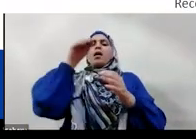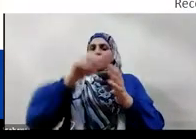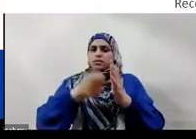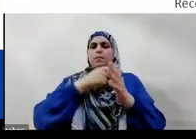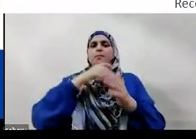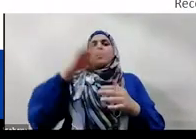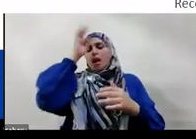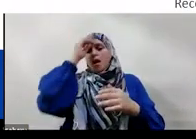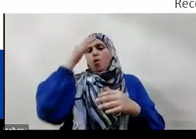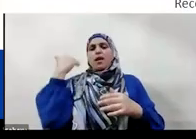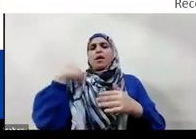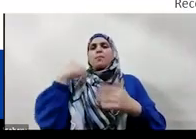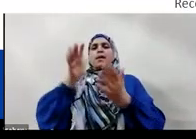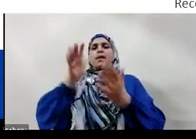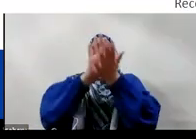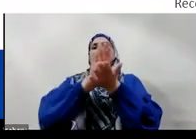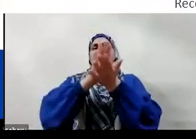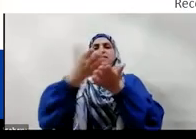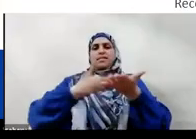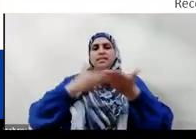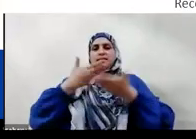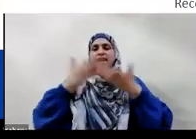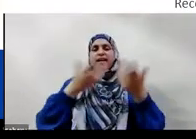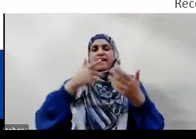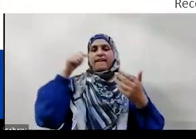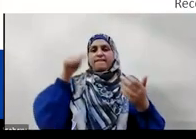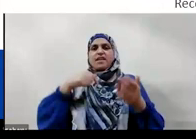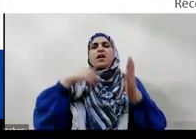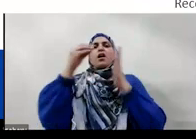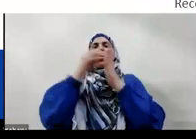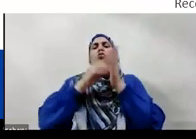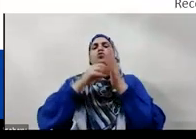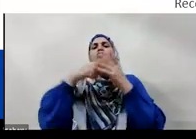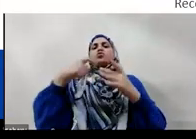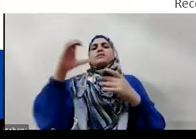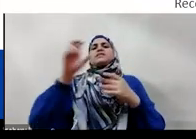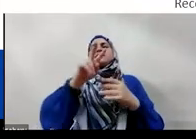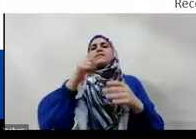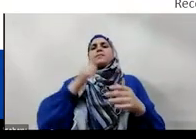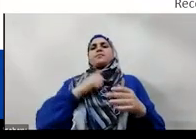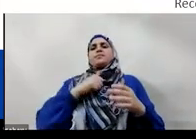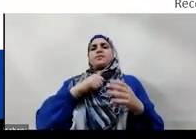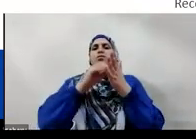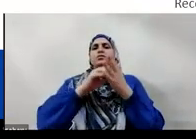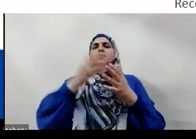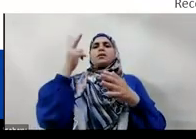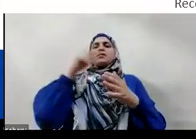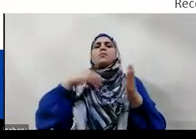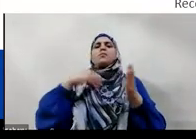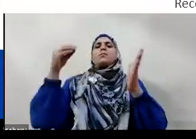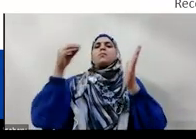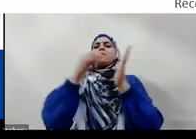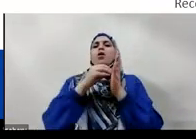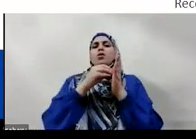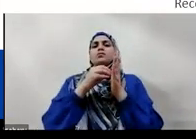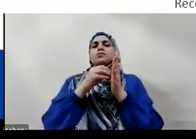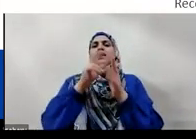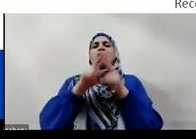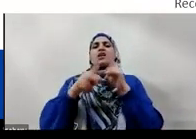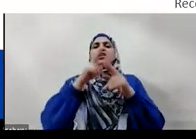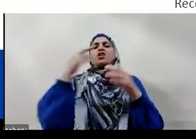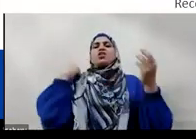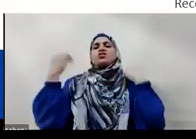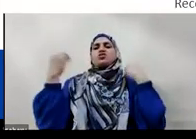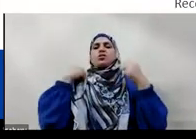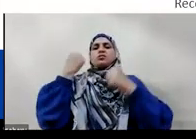او professional owners او award او اي fellowship بحطها في السي في بتاعي، وبحط كمان اي انشطه تنوعيه